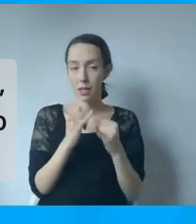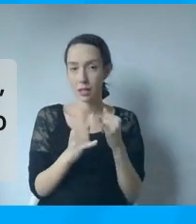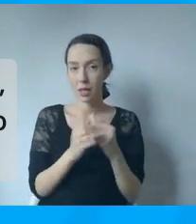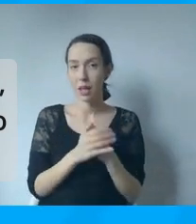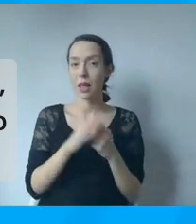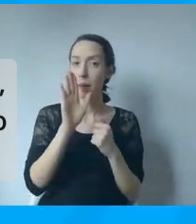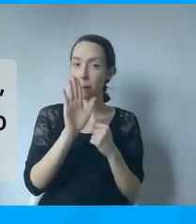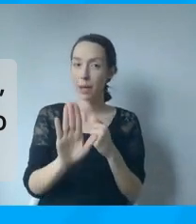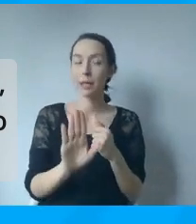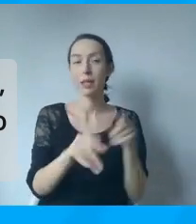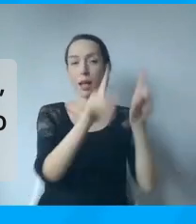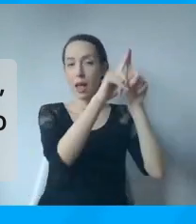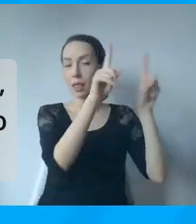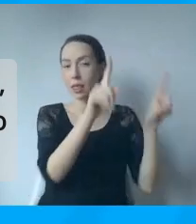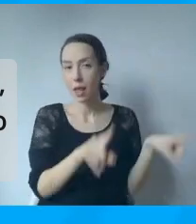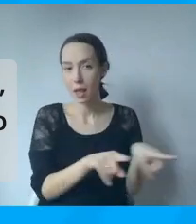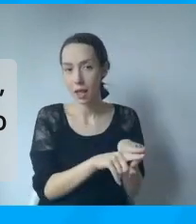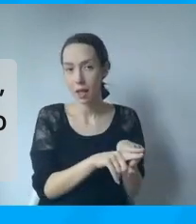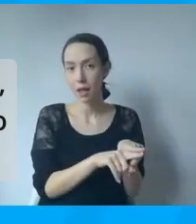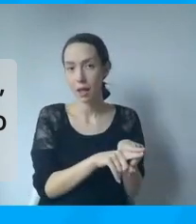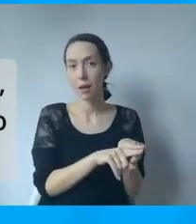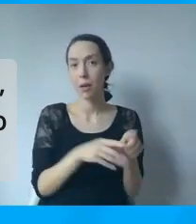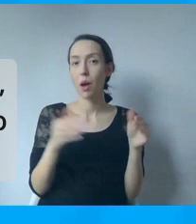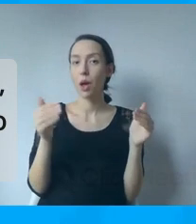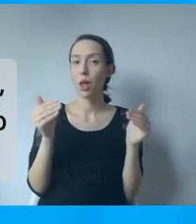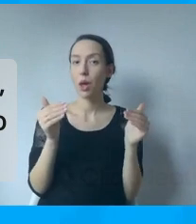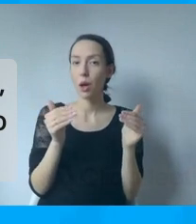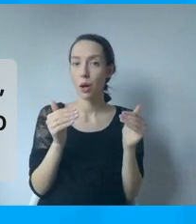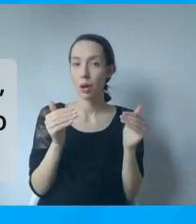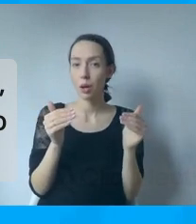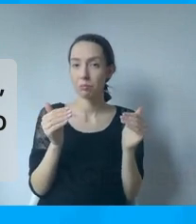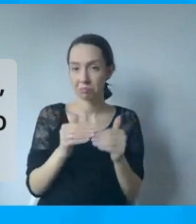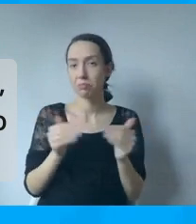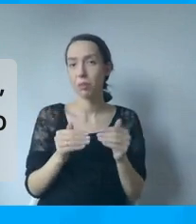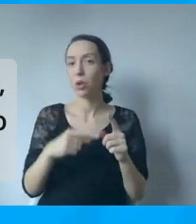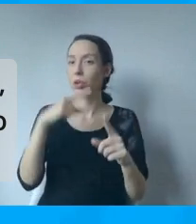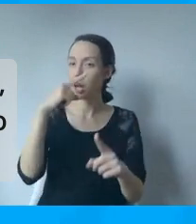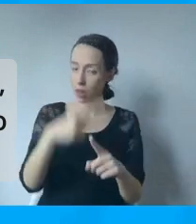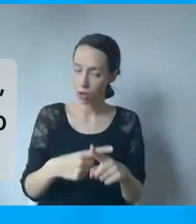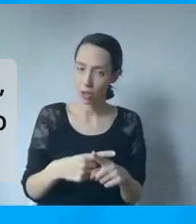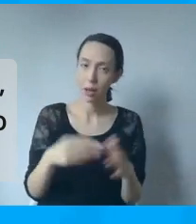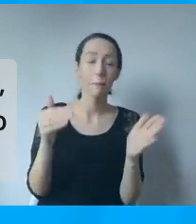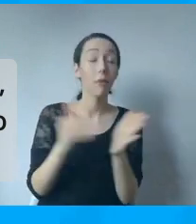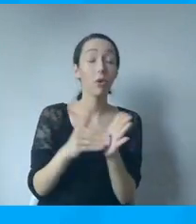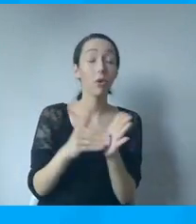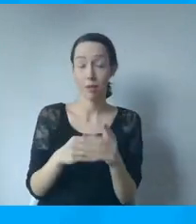konkretny certyfikat, jeżeli macie konkretną licencję, jak najbardziej należy to dodać do profilu na LinkedInie.